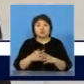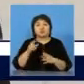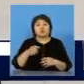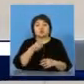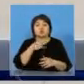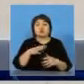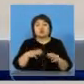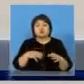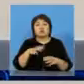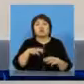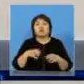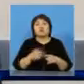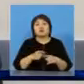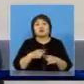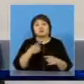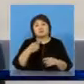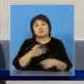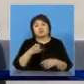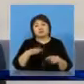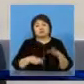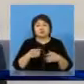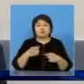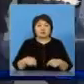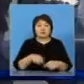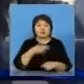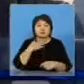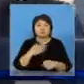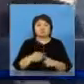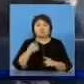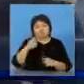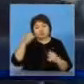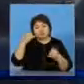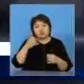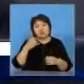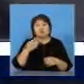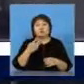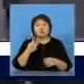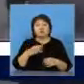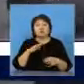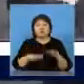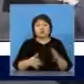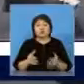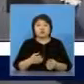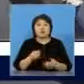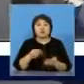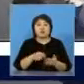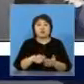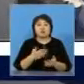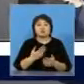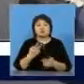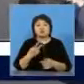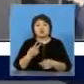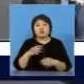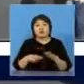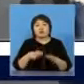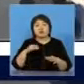жатыр. Бағасы қаншада? Мұндарым тегеде сатпатымыз еттім. Бүн сиырдың етінен 30 келі ет алдым. Енді қазір 20 келі